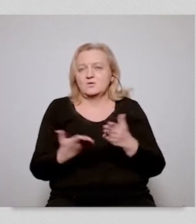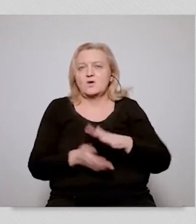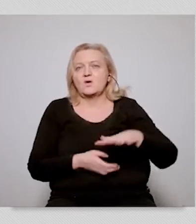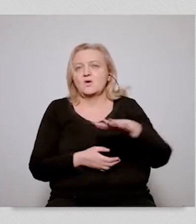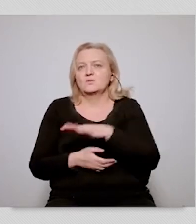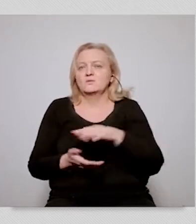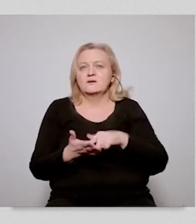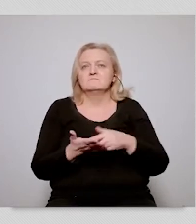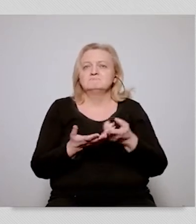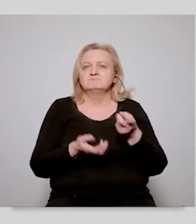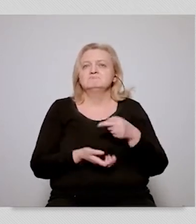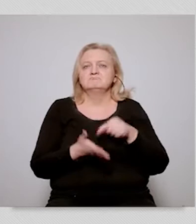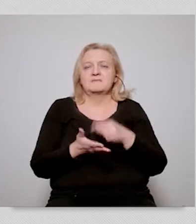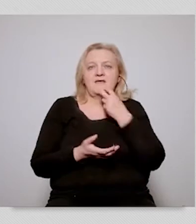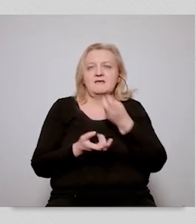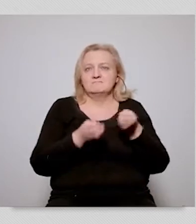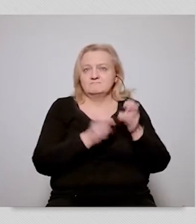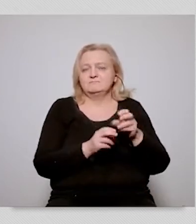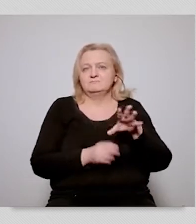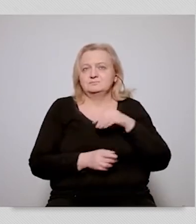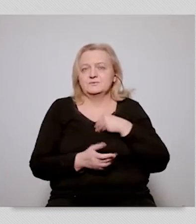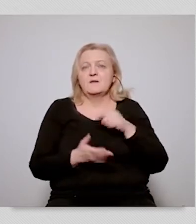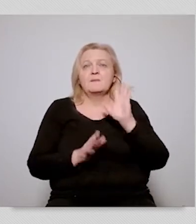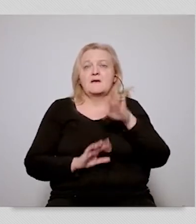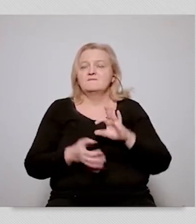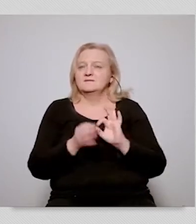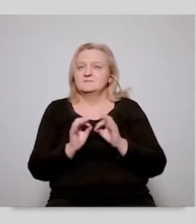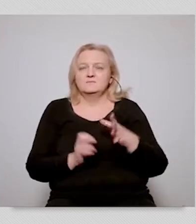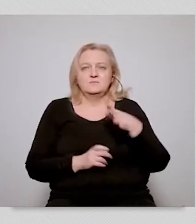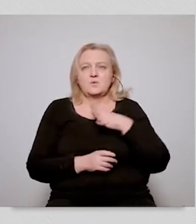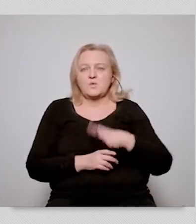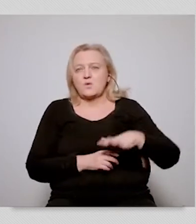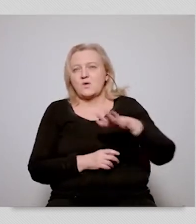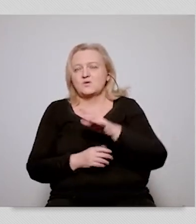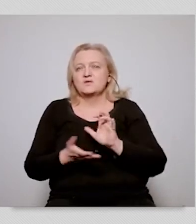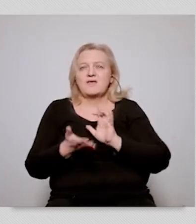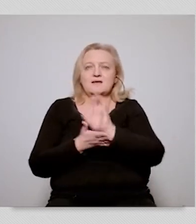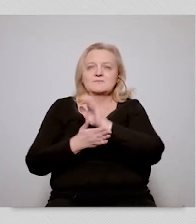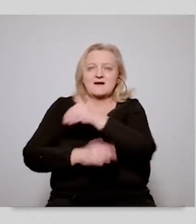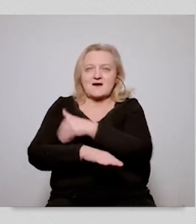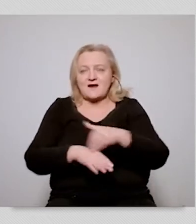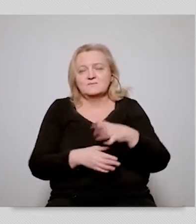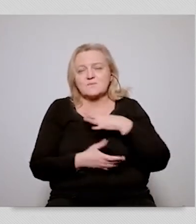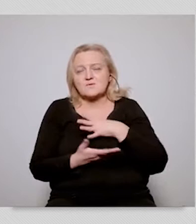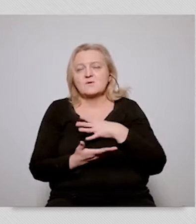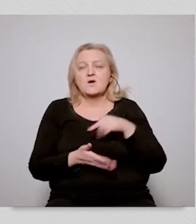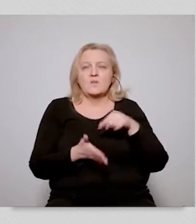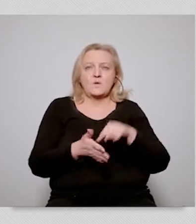wytwarzania energii. Nawet był to też obszar eksportu, znaczy my tu kontrolowaliśmy